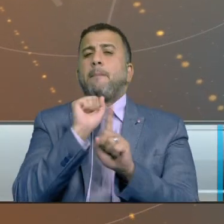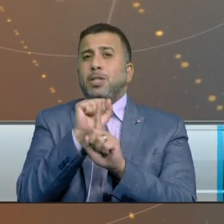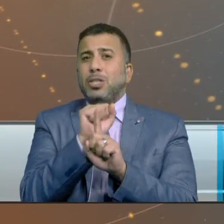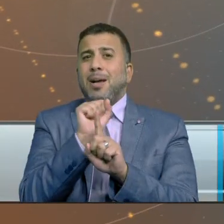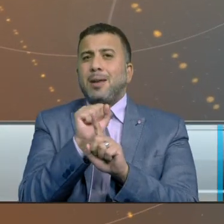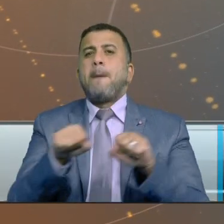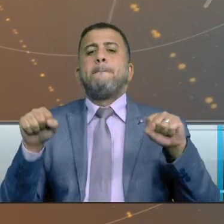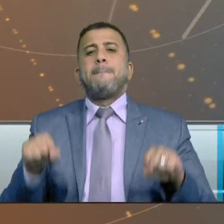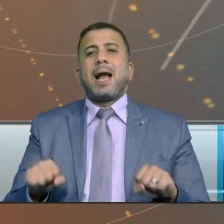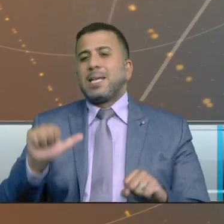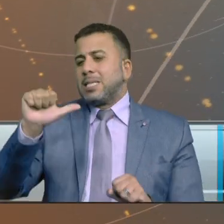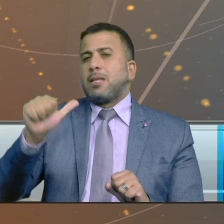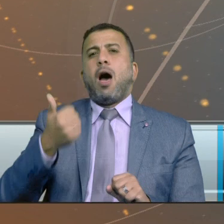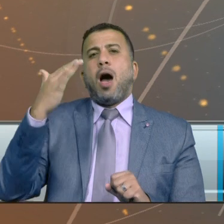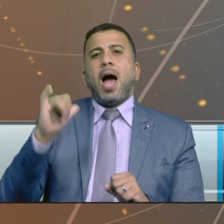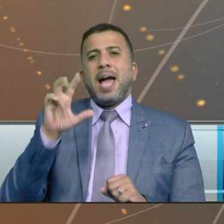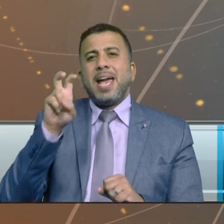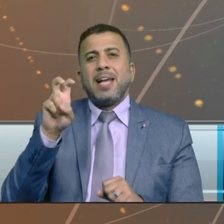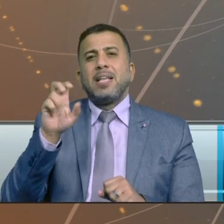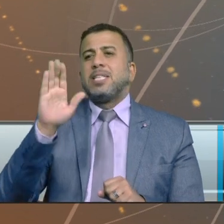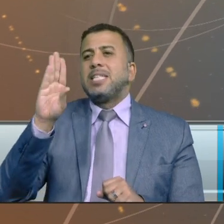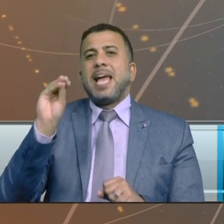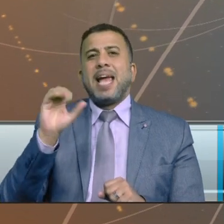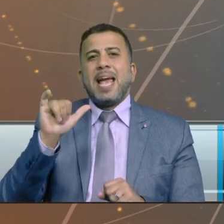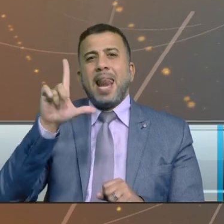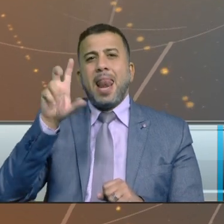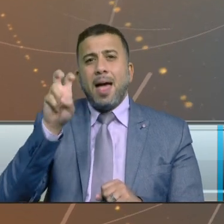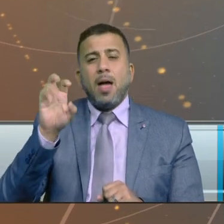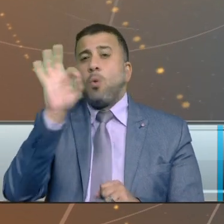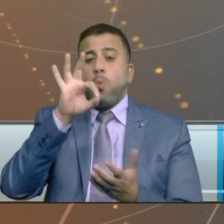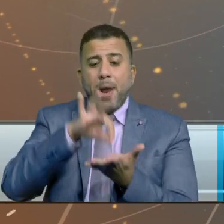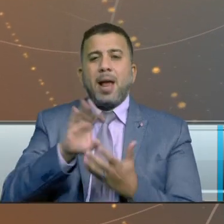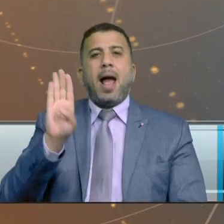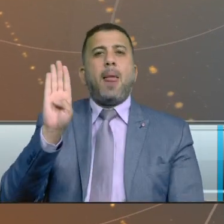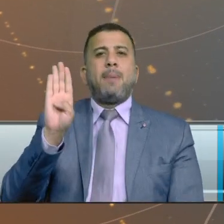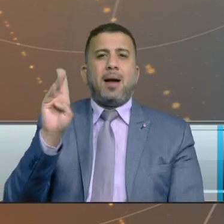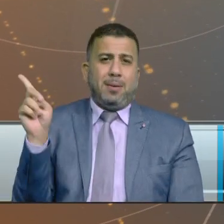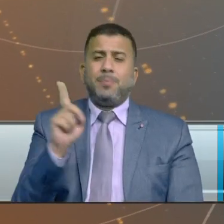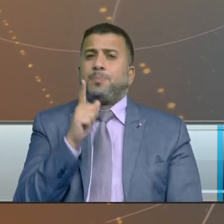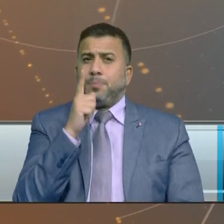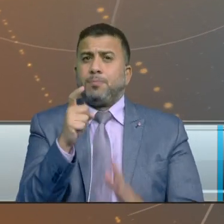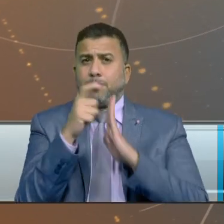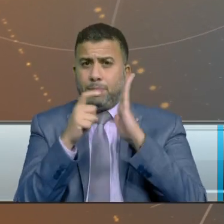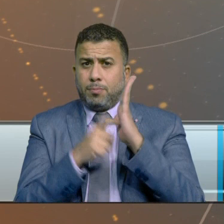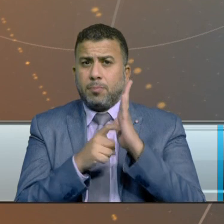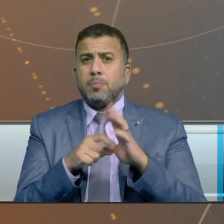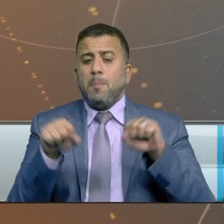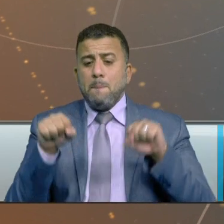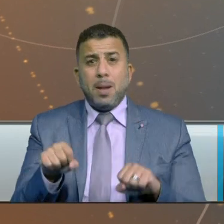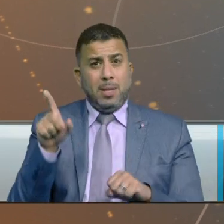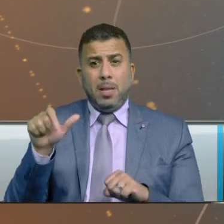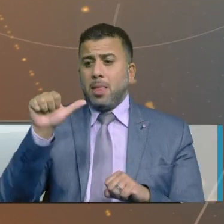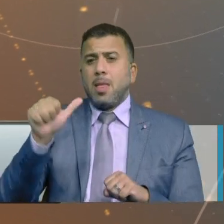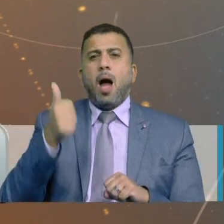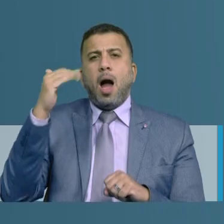مرسوما اميريا بشان تشكيلي مجلس ضاحيه سهيله في مدينتي كلباء ونصر المرسوم على ان